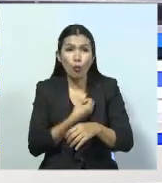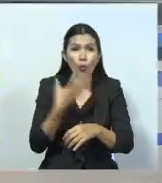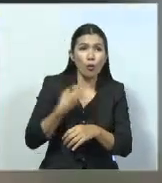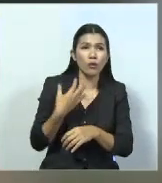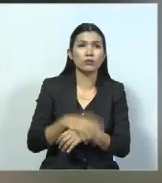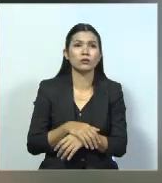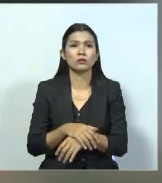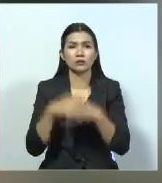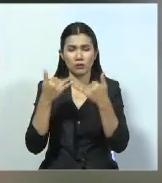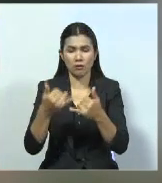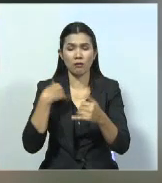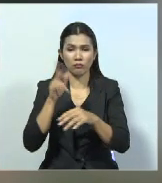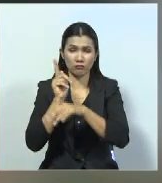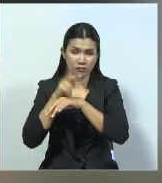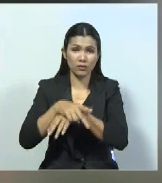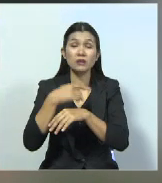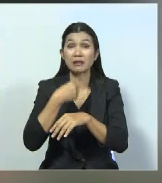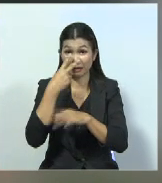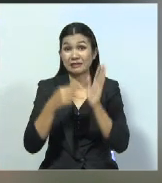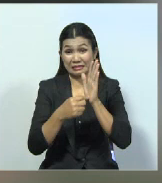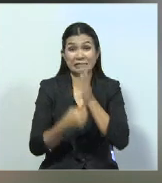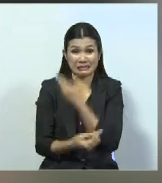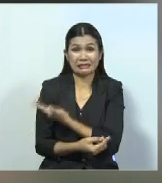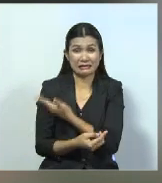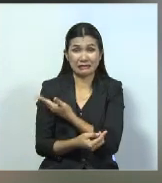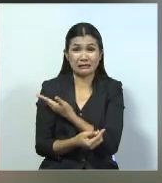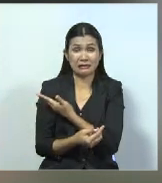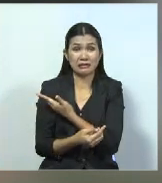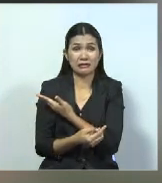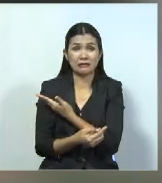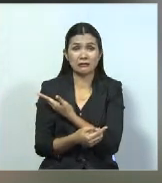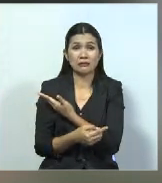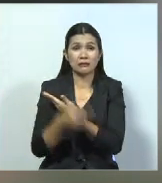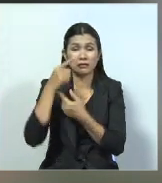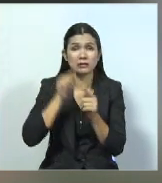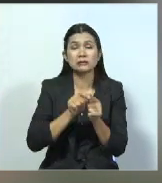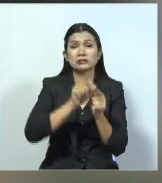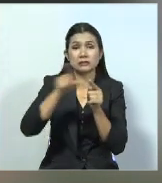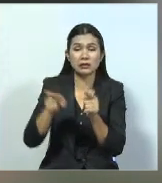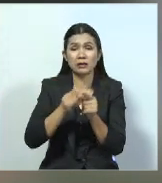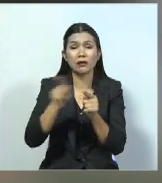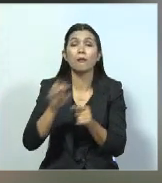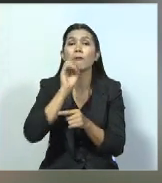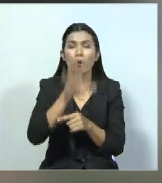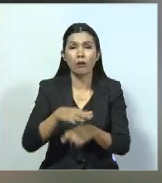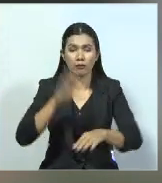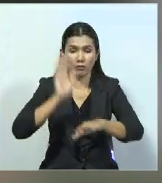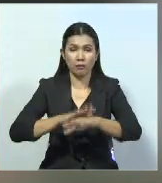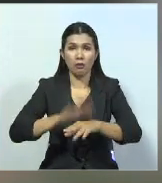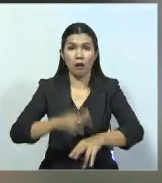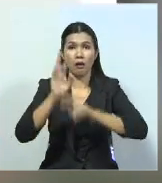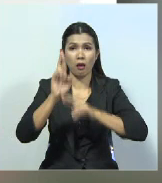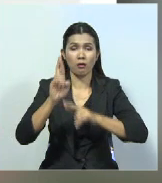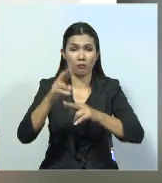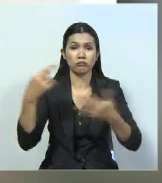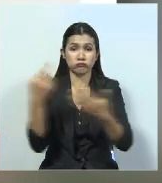ข้อความนี้มีการแชร์กันในโลกออนไลน์นะคะแบบที่คุณผู้ชมเห็นเลยเนี่ยค่ะเป็นการแชร์โดยมีข้อความระบุว่าประกาศพื้นที่อันตร